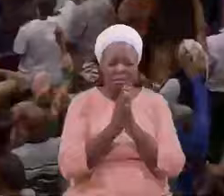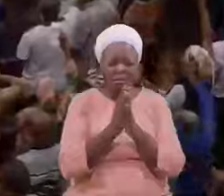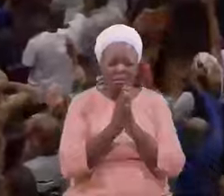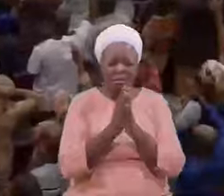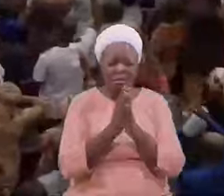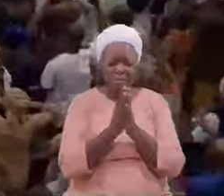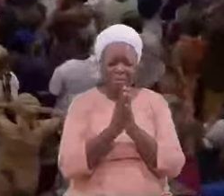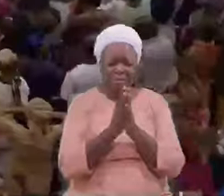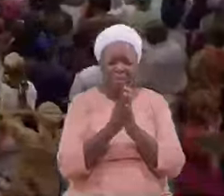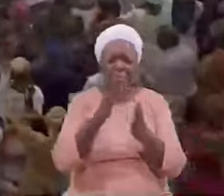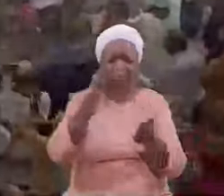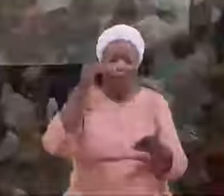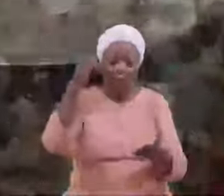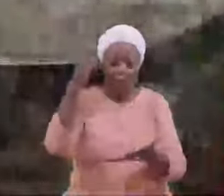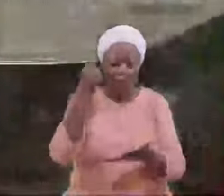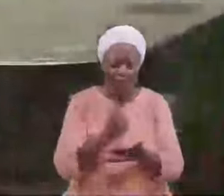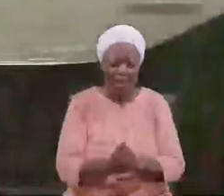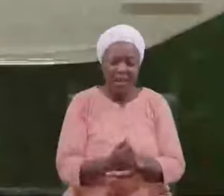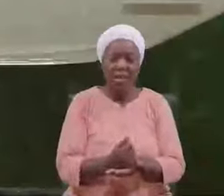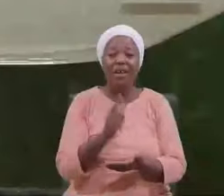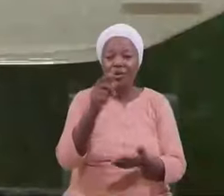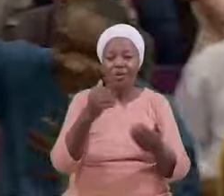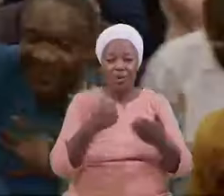Amen. Amen. Vous l'avez reçu.